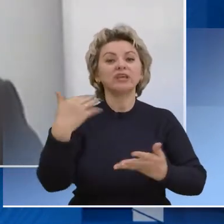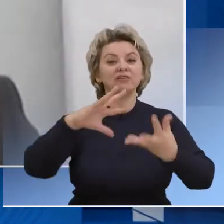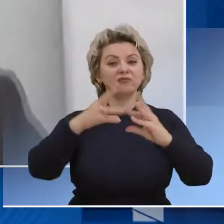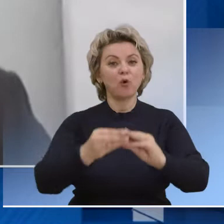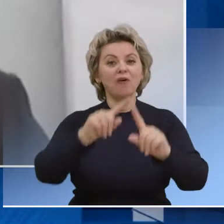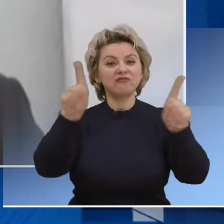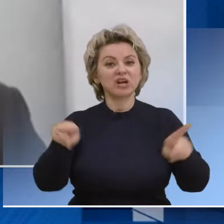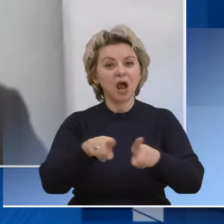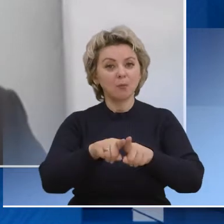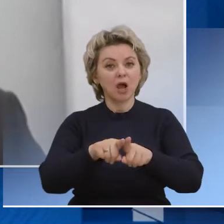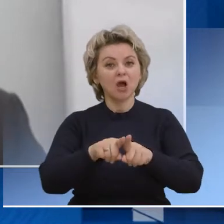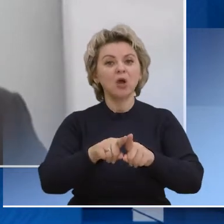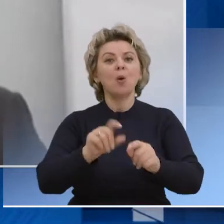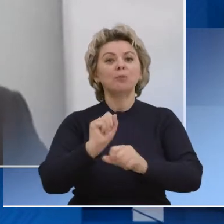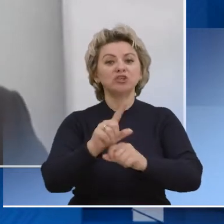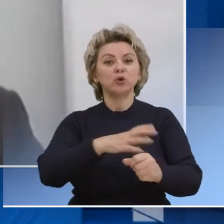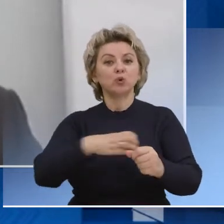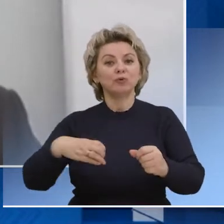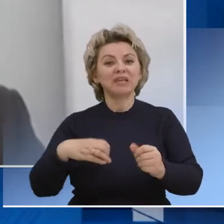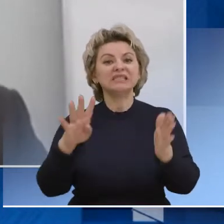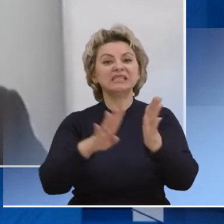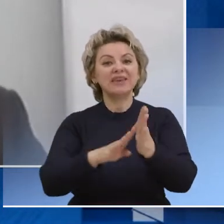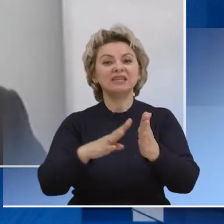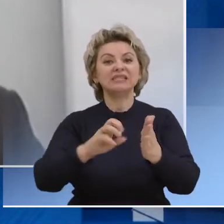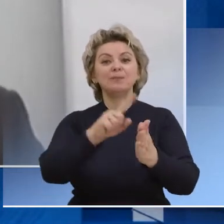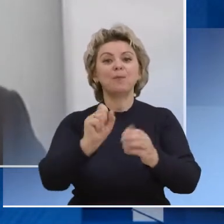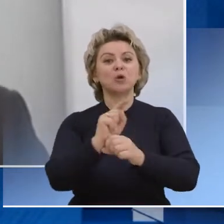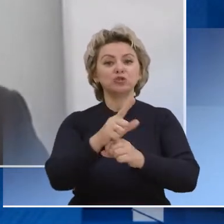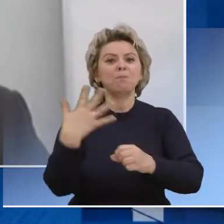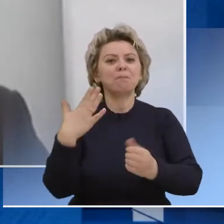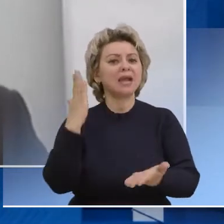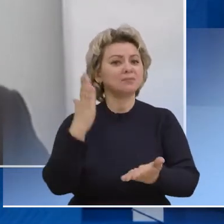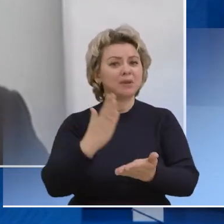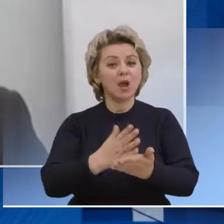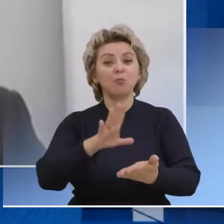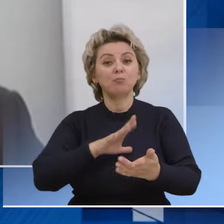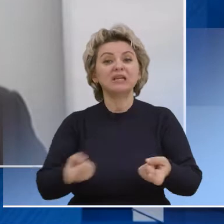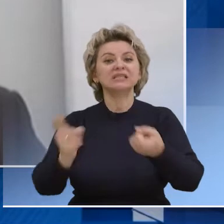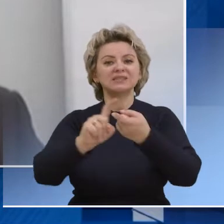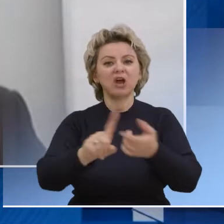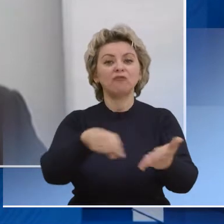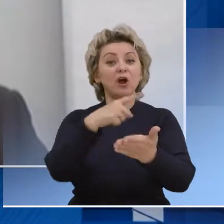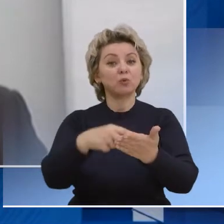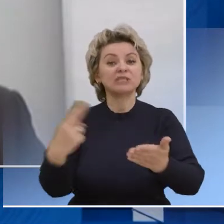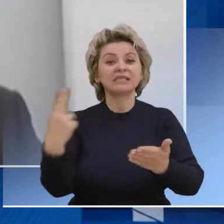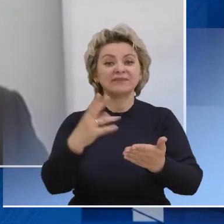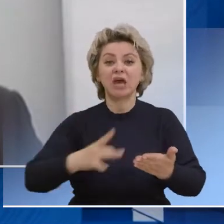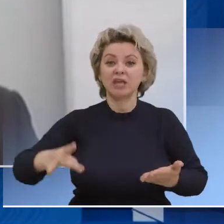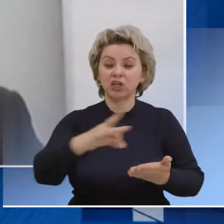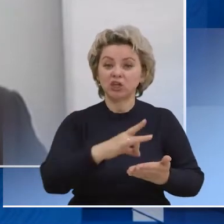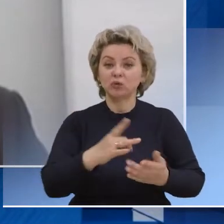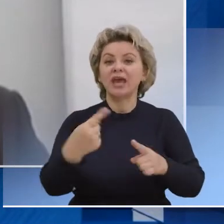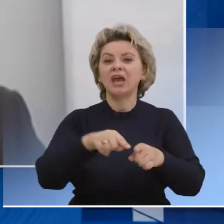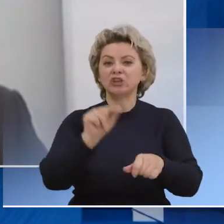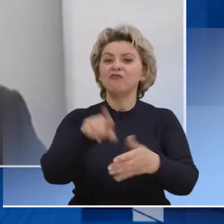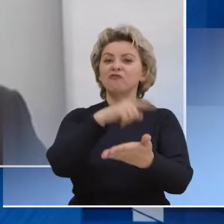его результатам в рамках поручения губернатора из 9 поручений 5 прямо или косвенно были связаны с вопросами цифровизации региона,